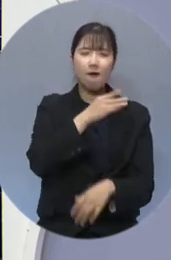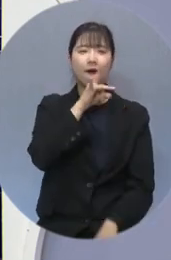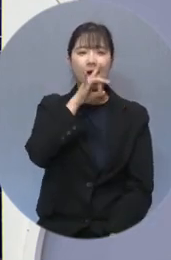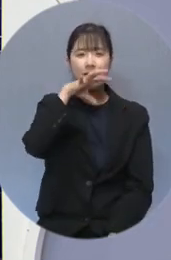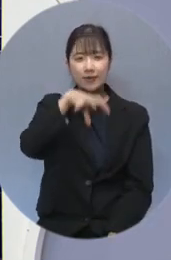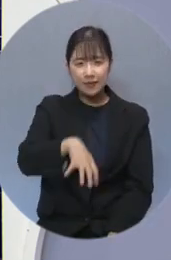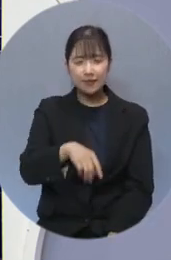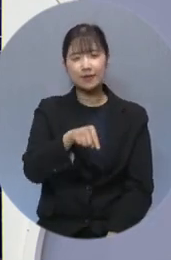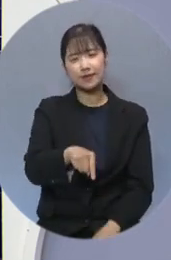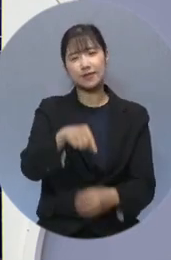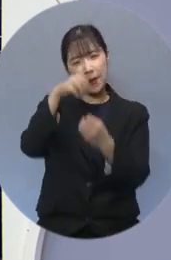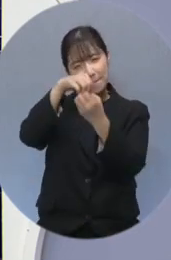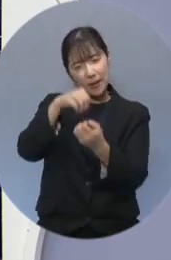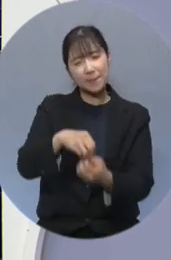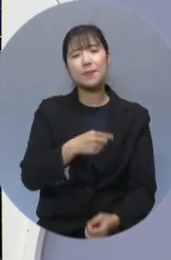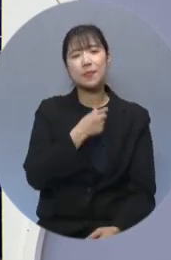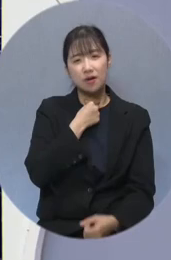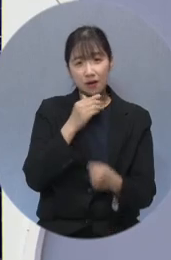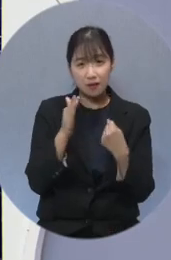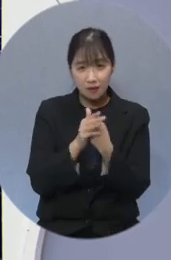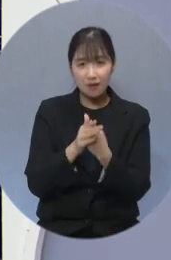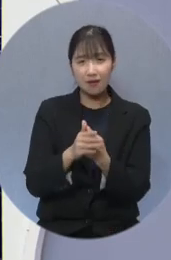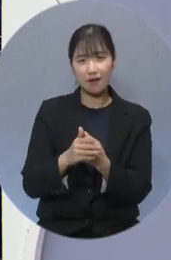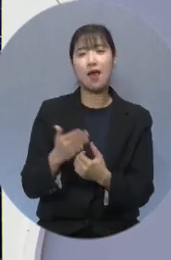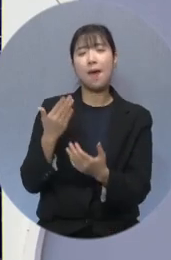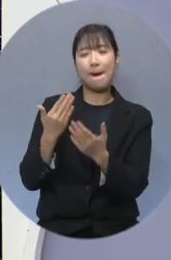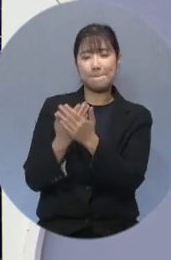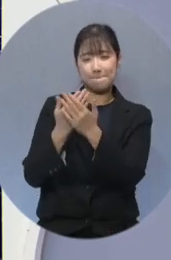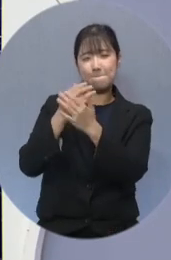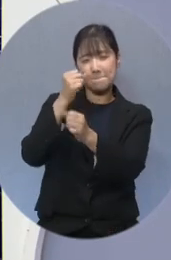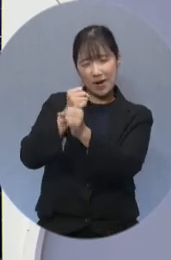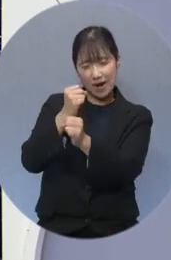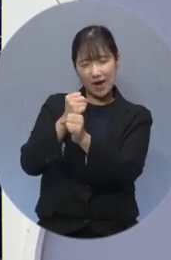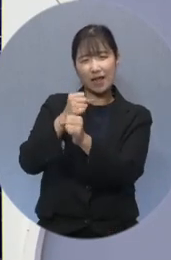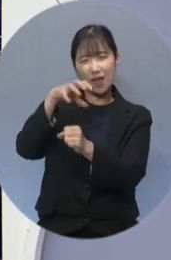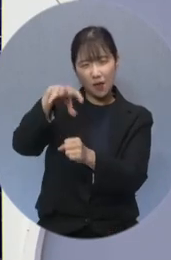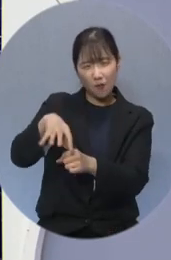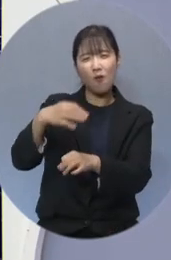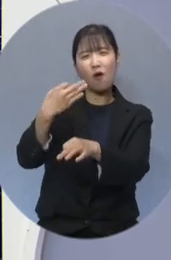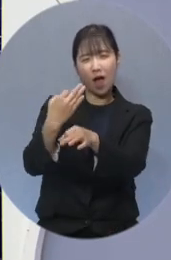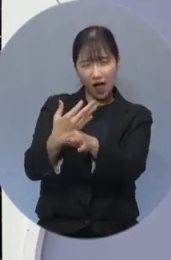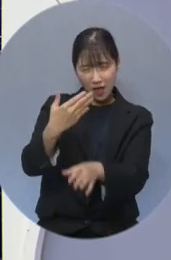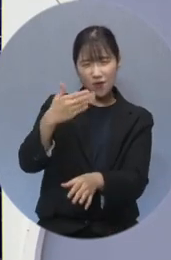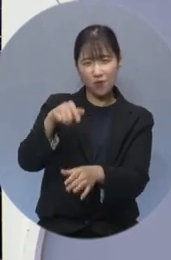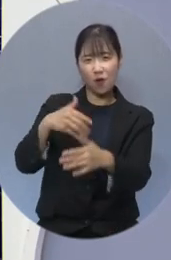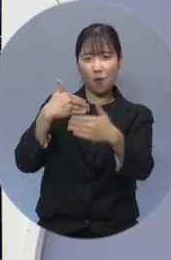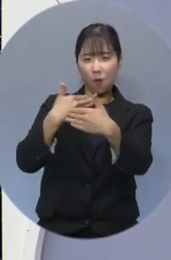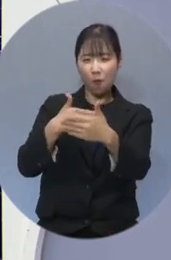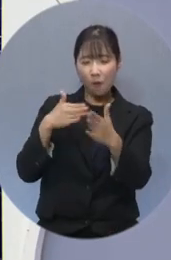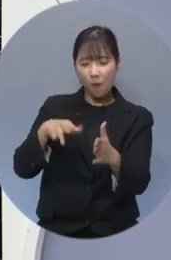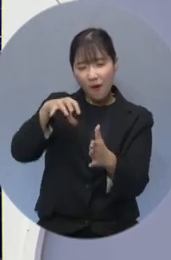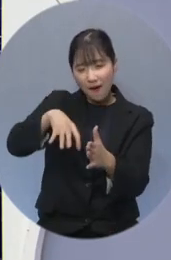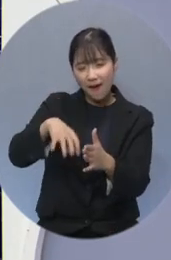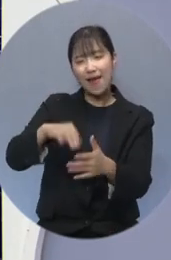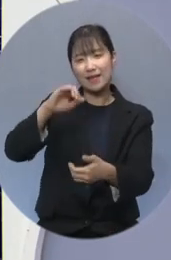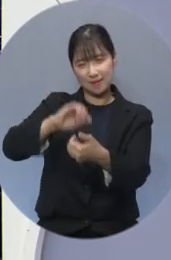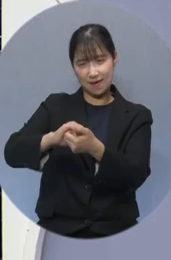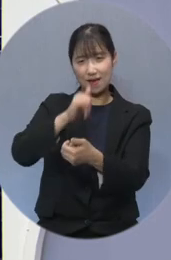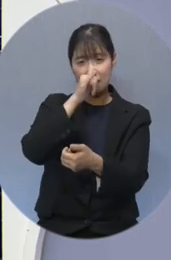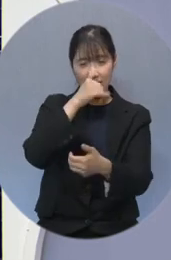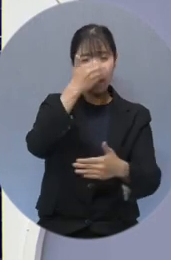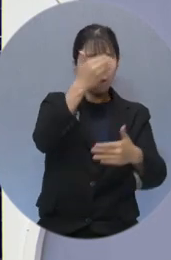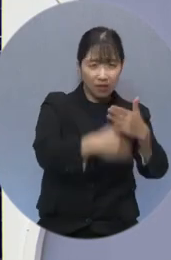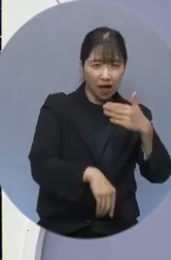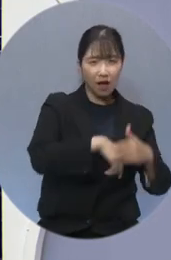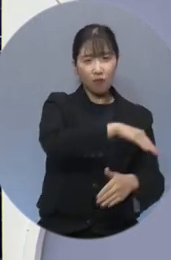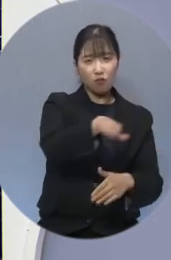남기를 희망해서 개발할 부분들은 어쩔 수 없는 부분들은 어차피 공간을 제한해서 하되 나머지 우리가